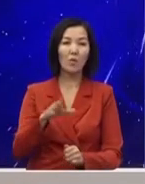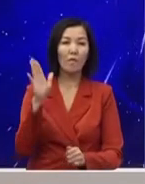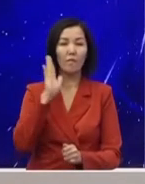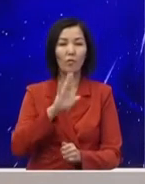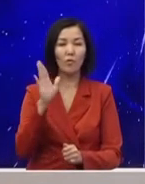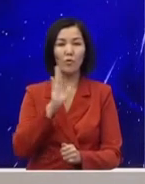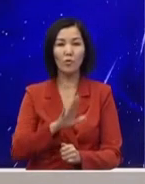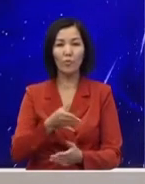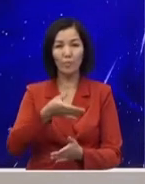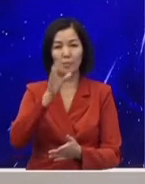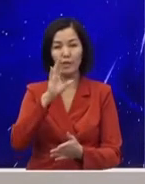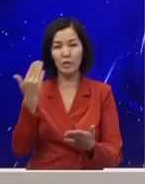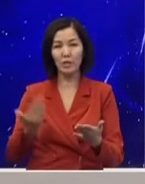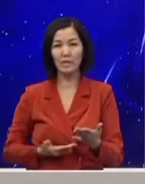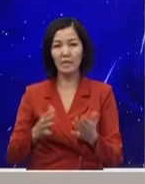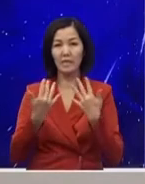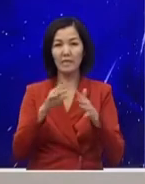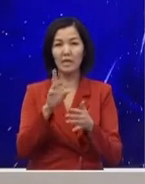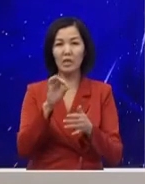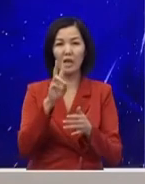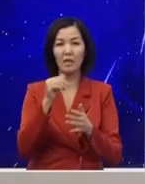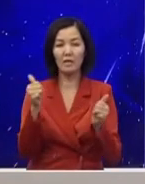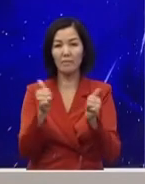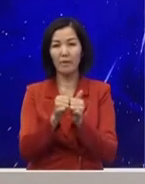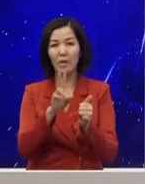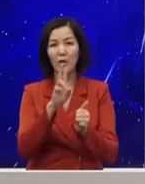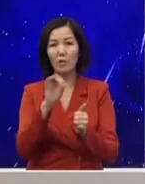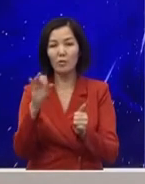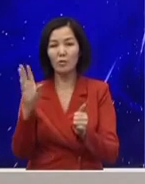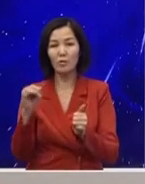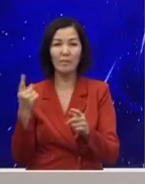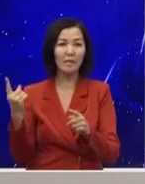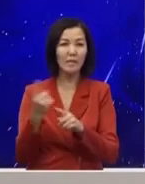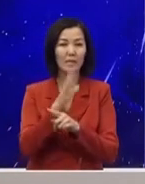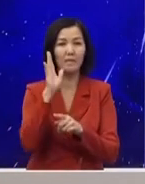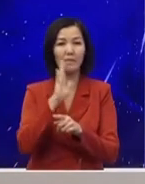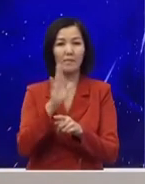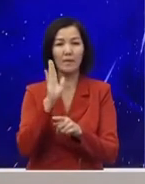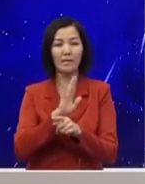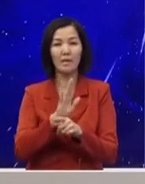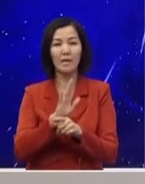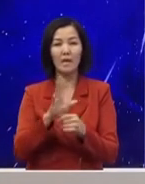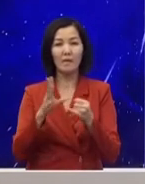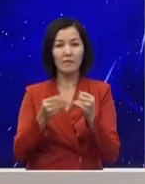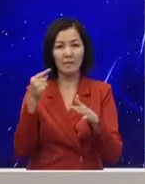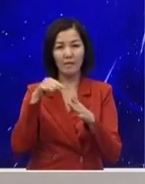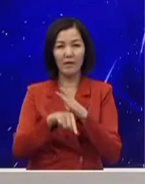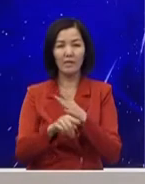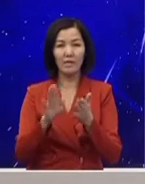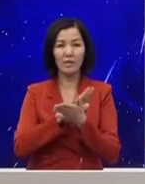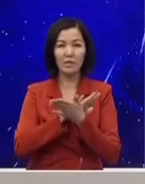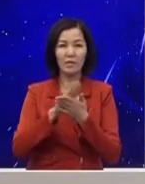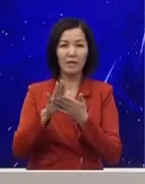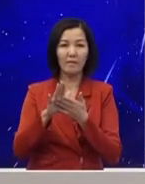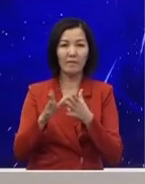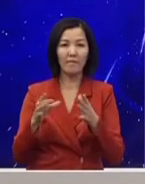Соленую воду вынуждены пить жители села Шалкар под Нур-Султаном. Единственный источник воды – пробуренная скважина. Поставка чистой живительной